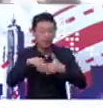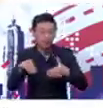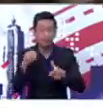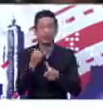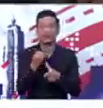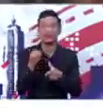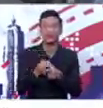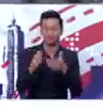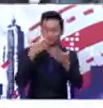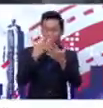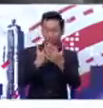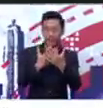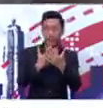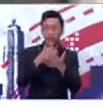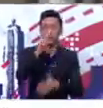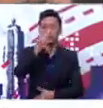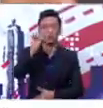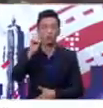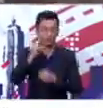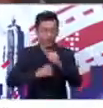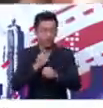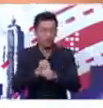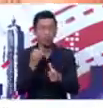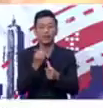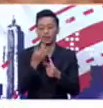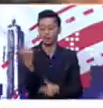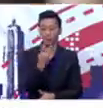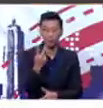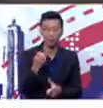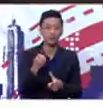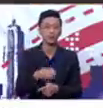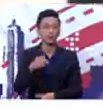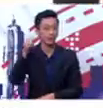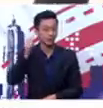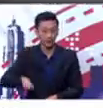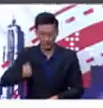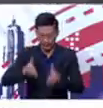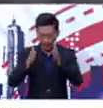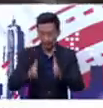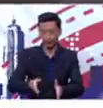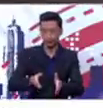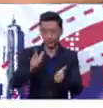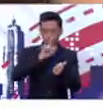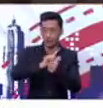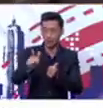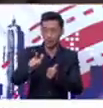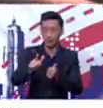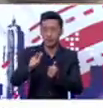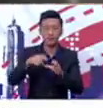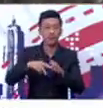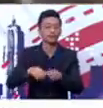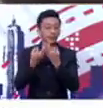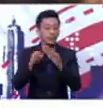atau kedua-duanya Hakim kemudian membenarkan tertuduh diikat jamin rm7,000 dengan seorang